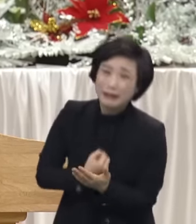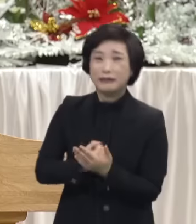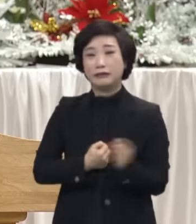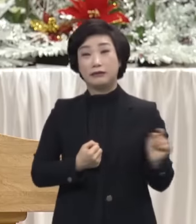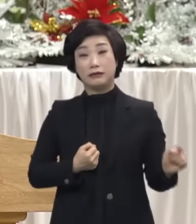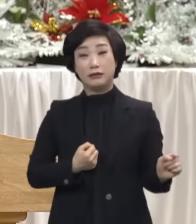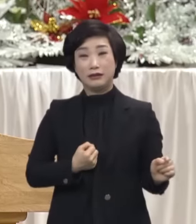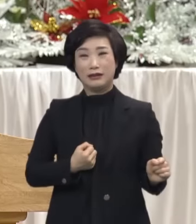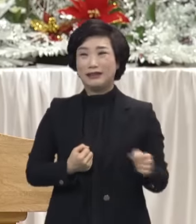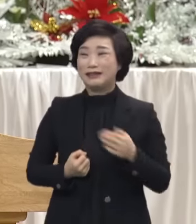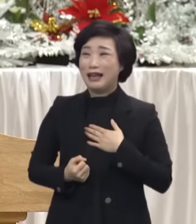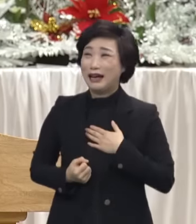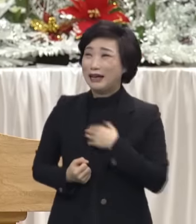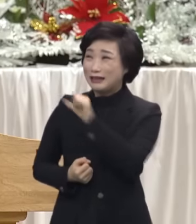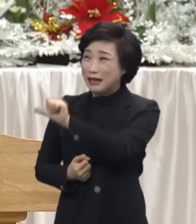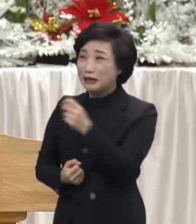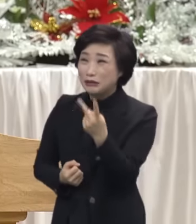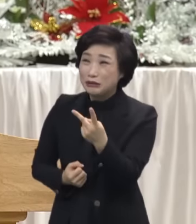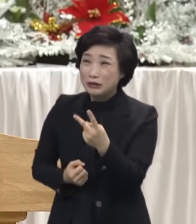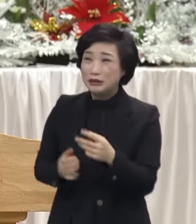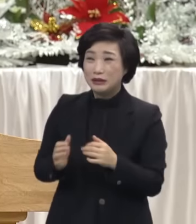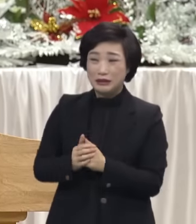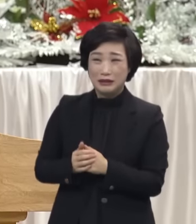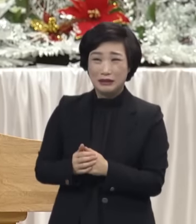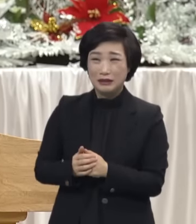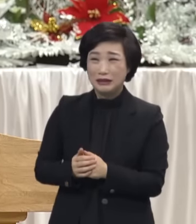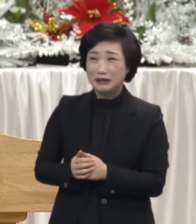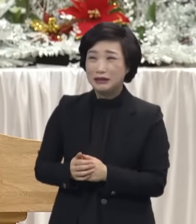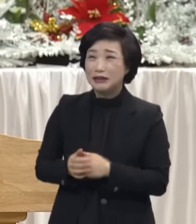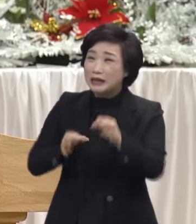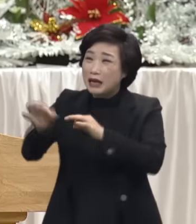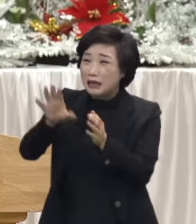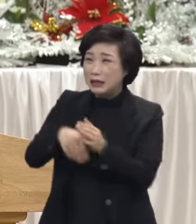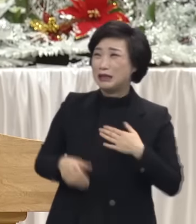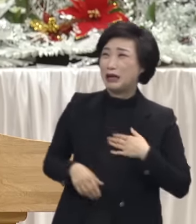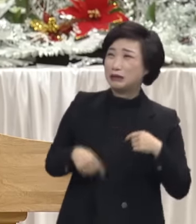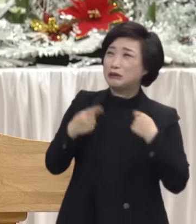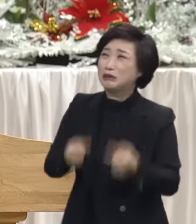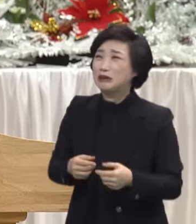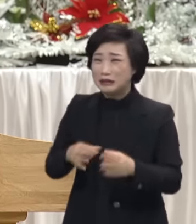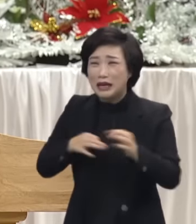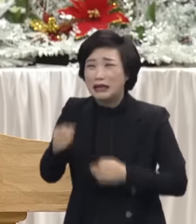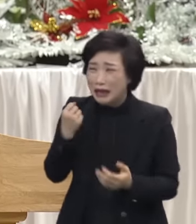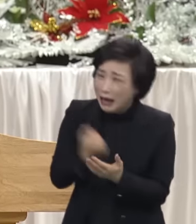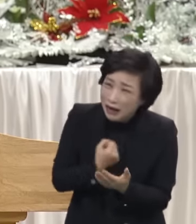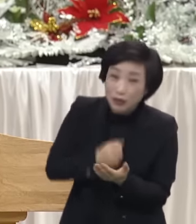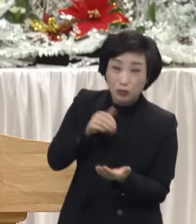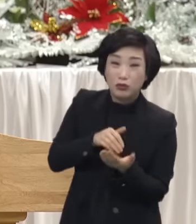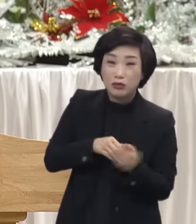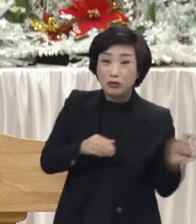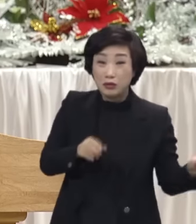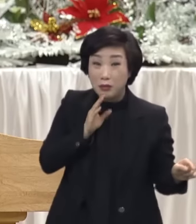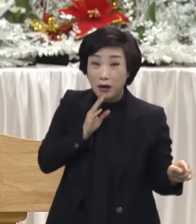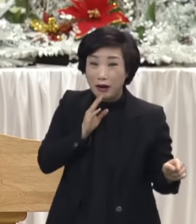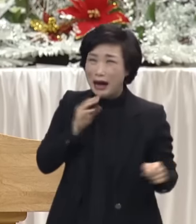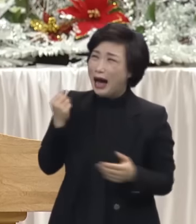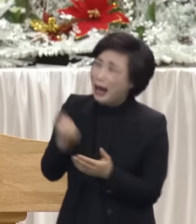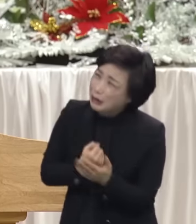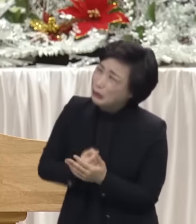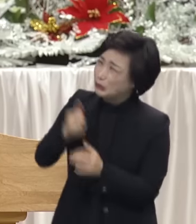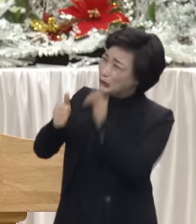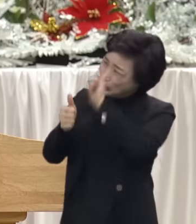알았으면 5달러도 2달러 받은 자리 상사할 때 나도 올걸. 그럴 줄 알았으면 충성할걸.